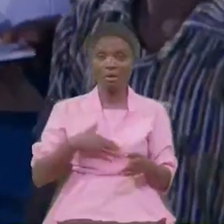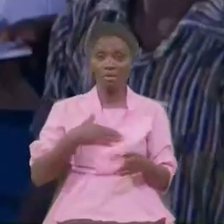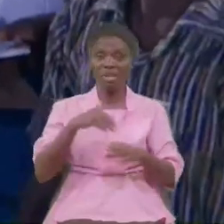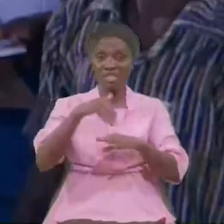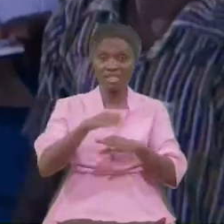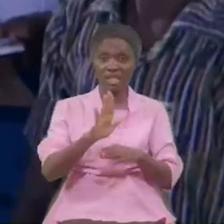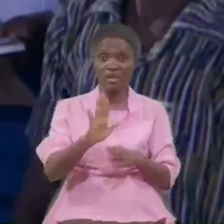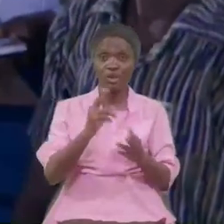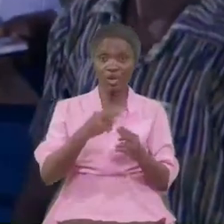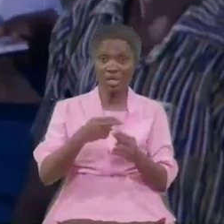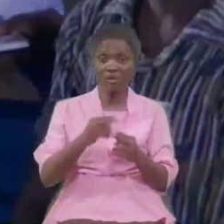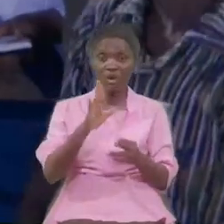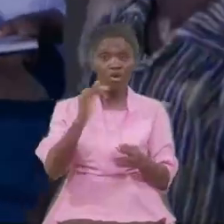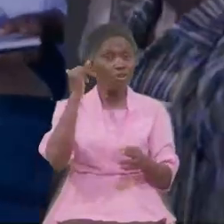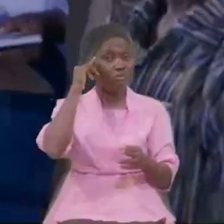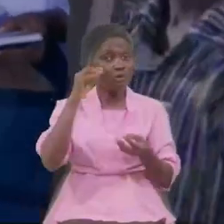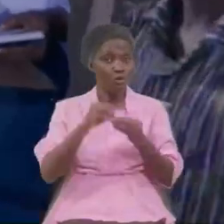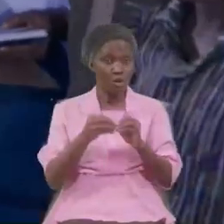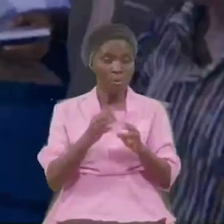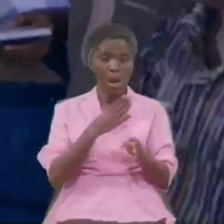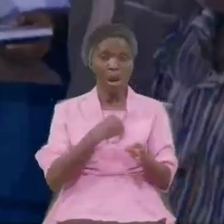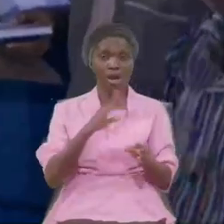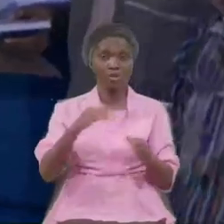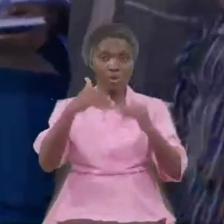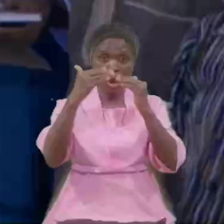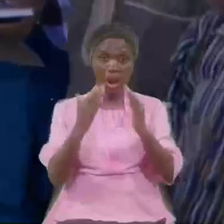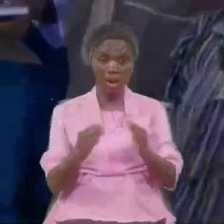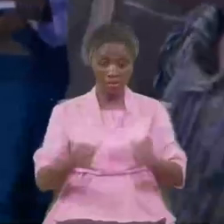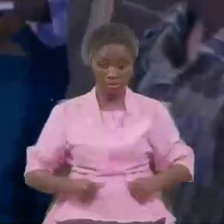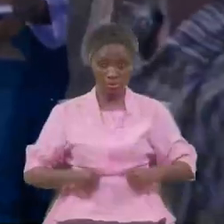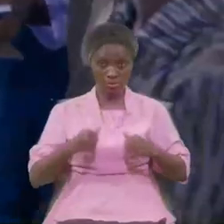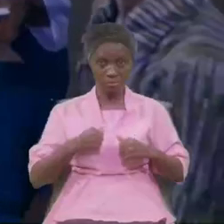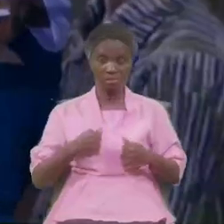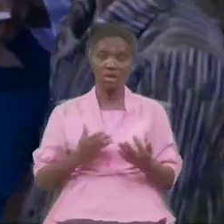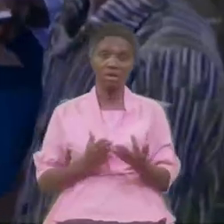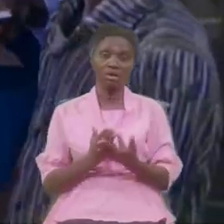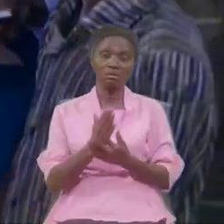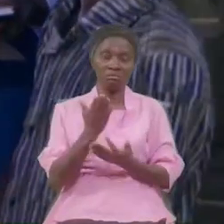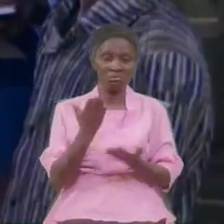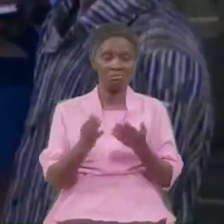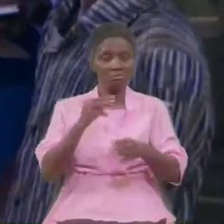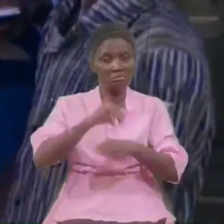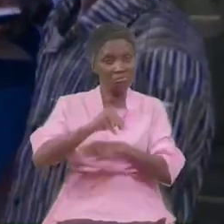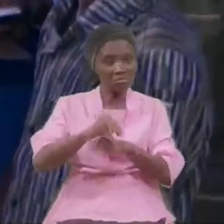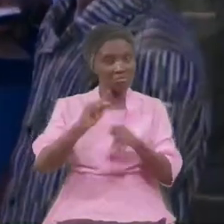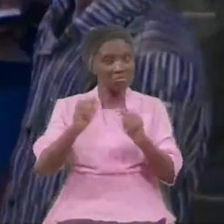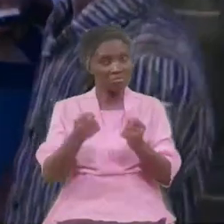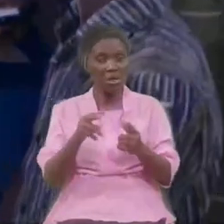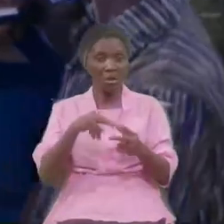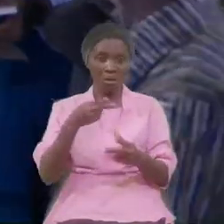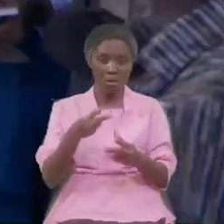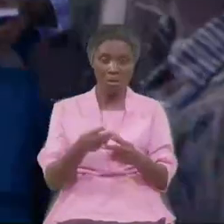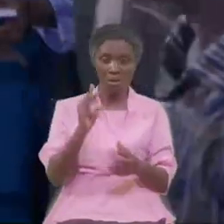Prière, nous envoyez votre nom et votre adresse là où vous êtes par